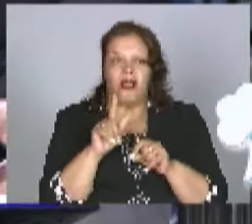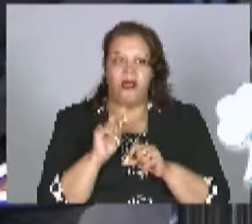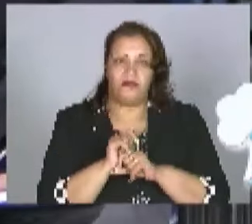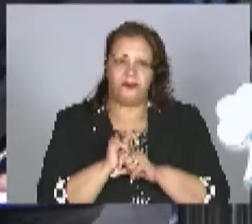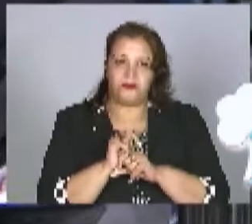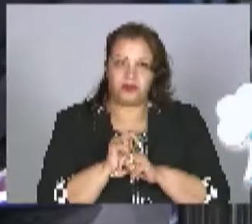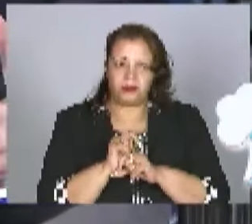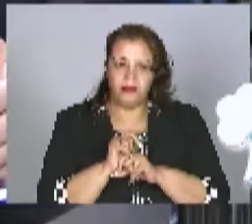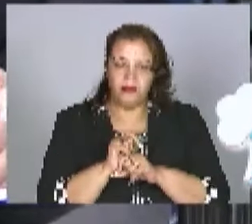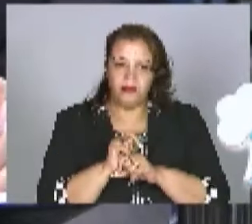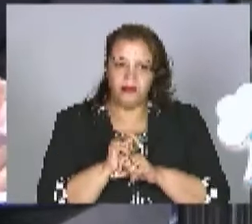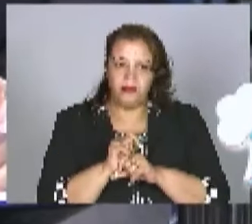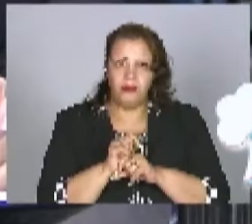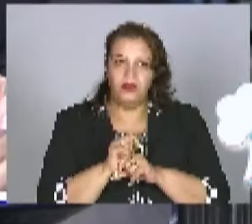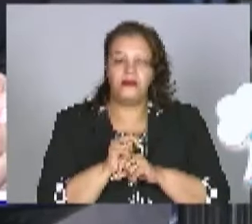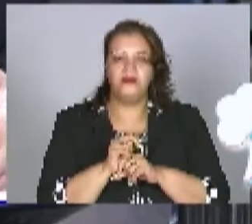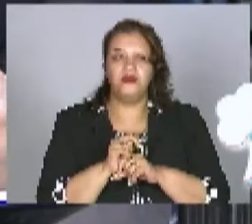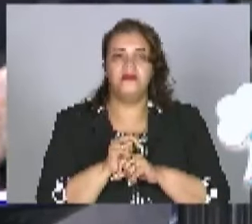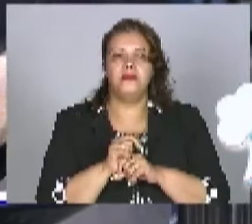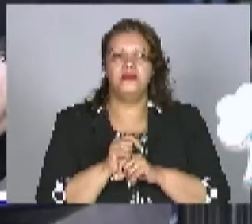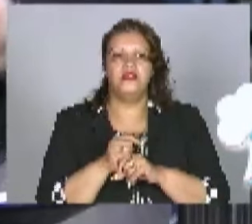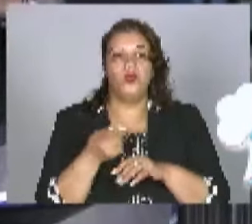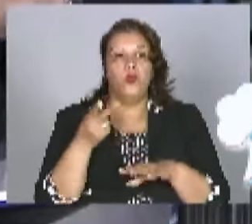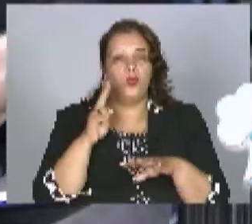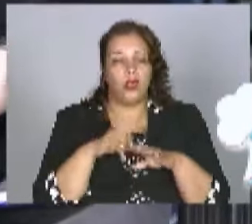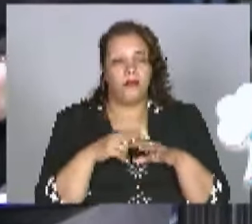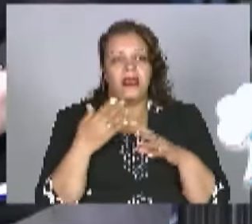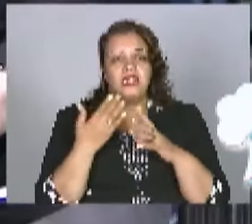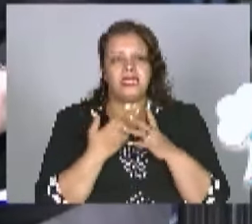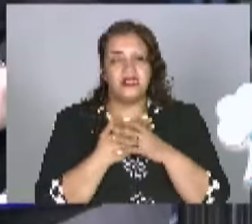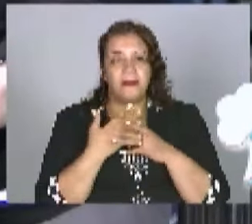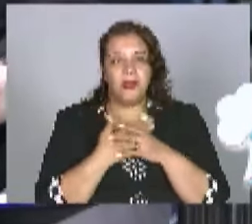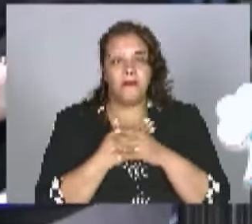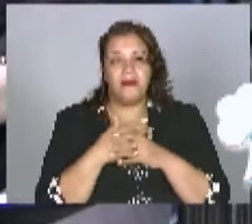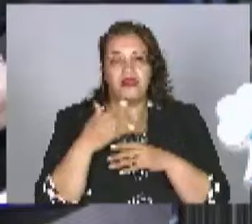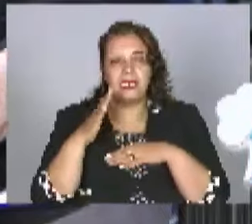المراه زائد الاسباب بتاعه النشاه اللي هتجد تسلط المراه طيب